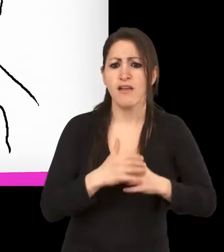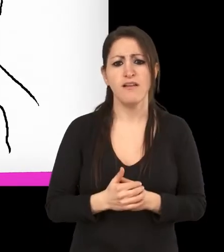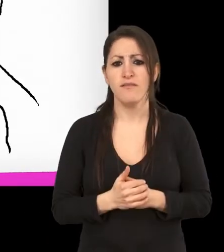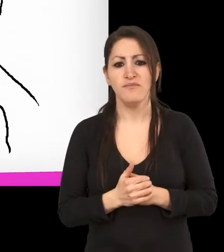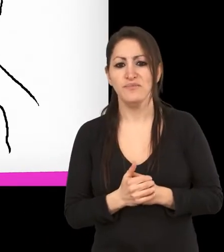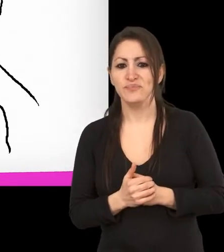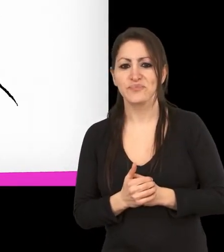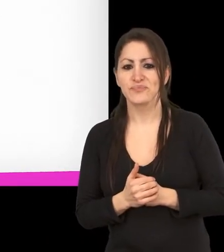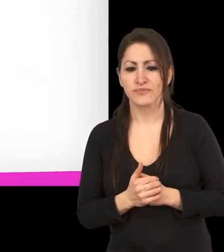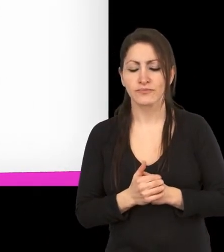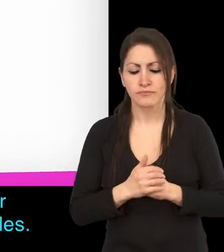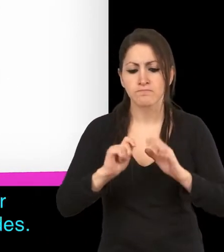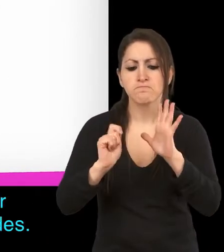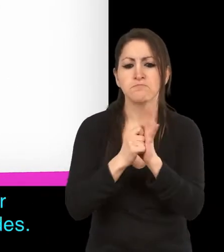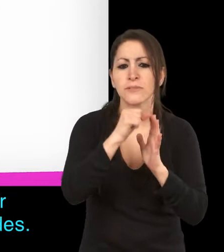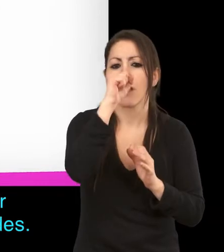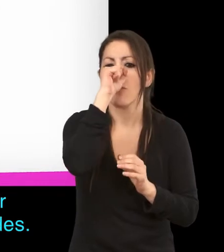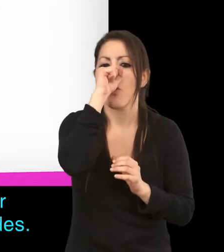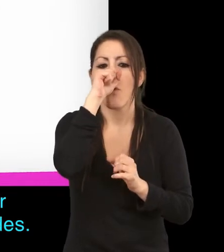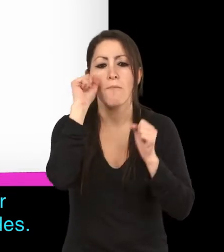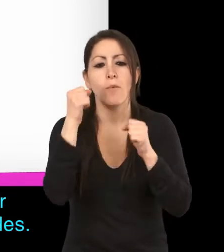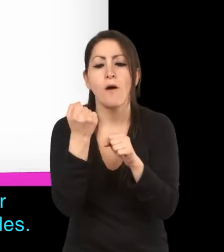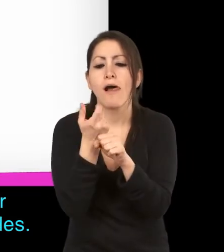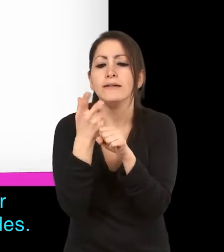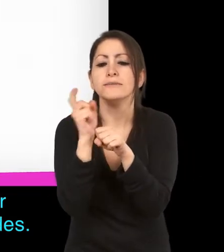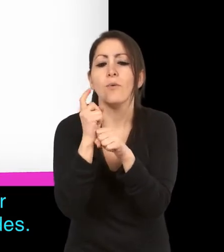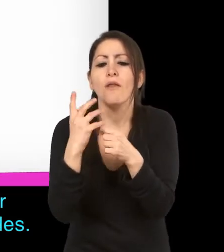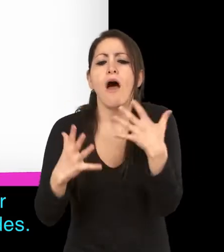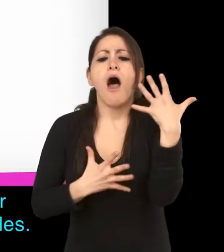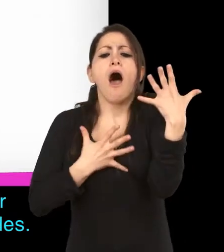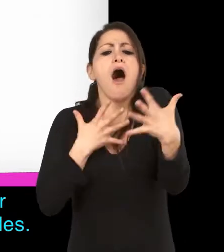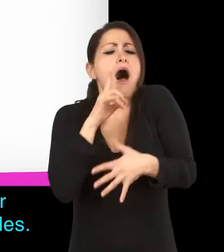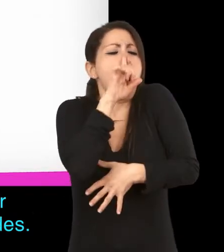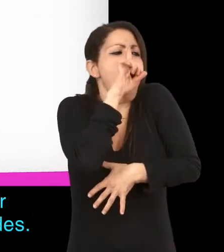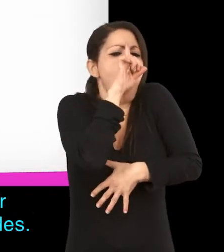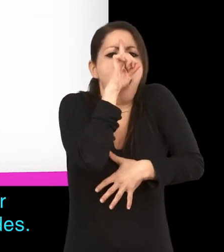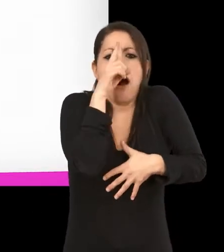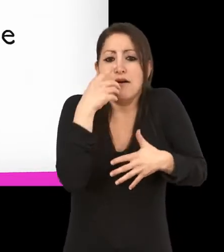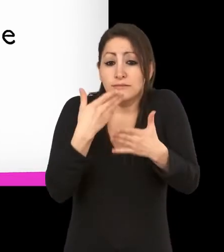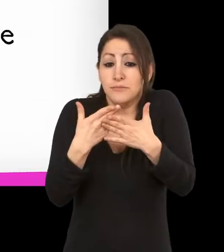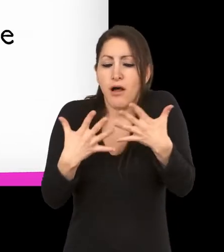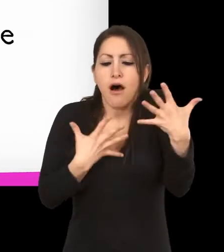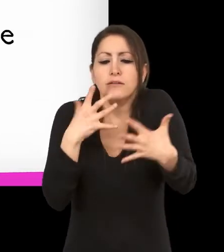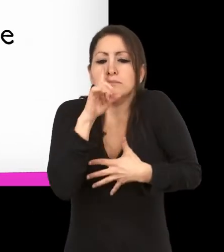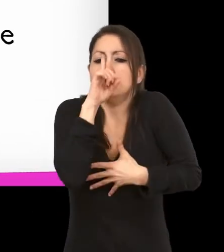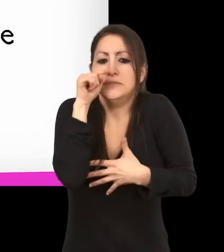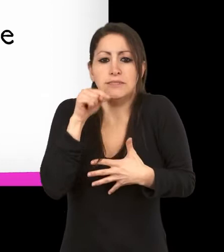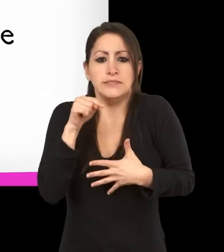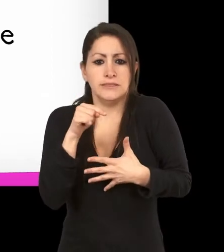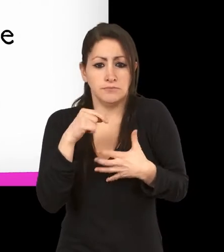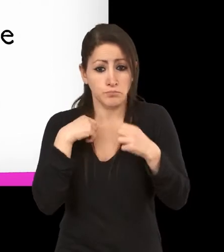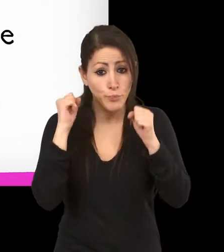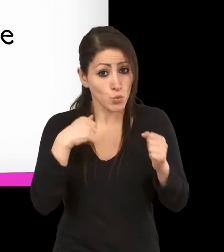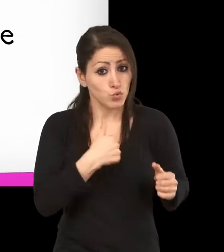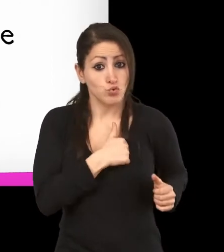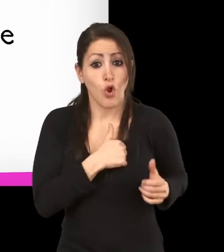t'inquiète. C'était super. Quand on fait l'amour, on peut ressentir un plaisir très fort pendant quelques secondes. On appelle ça un orgasme. On